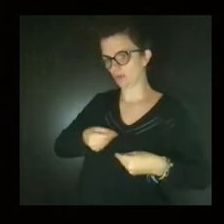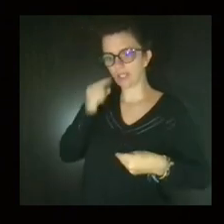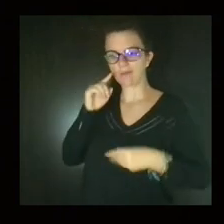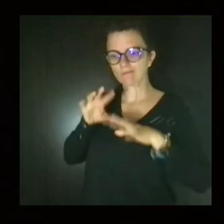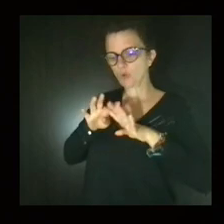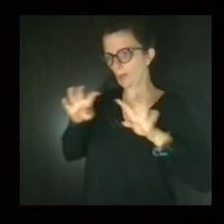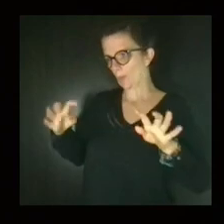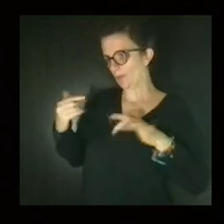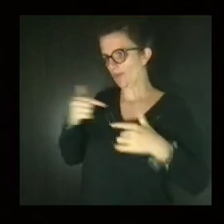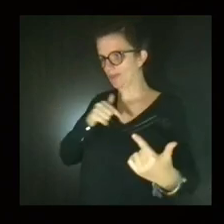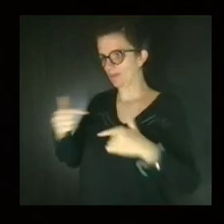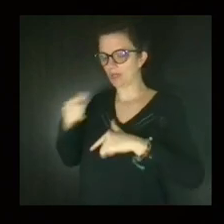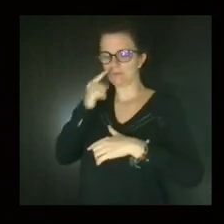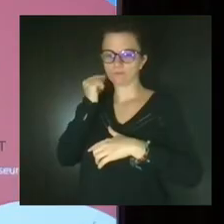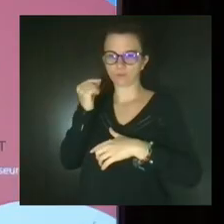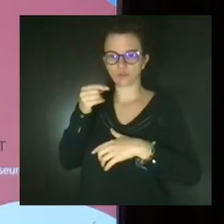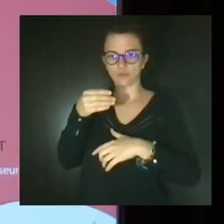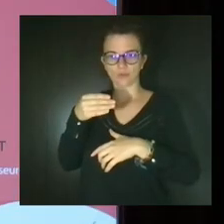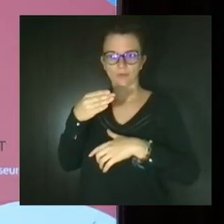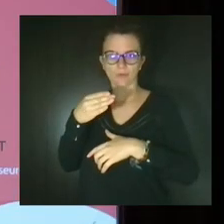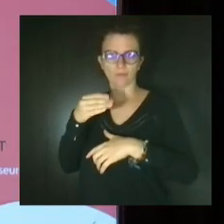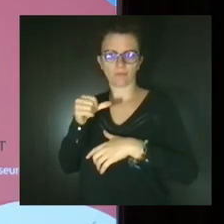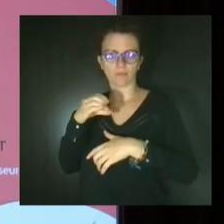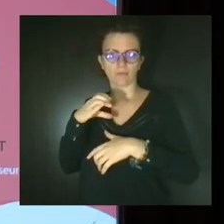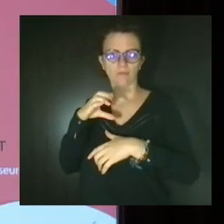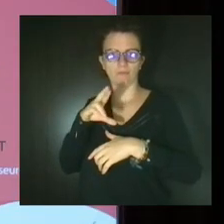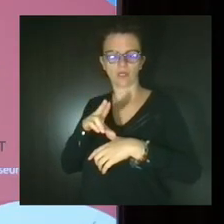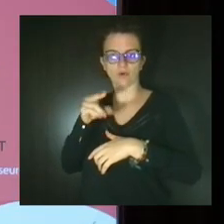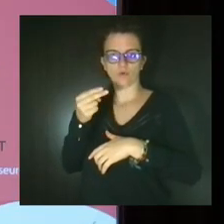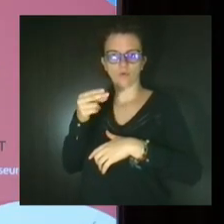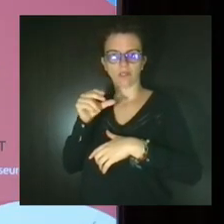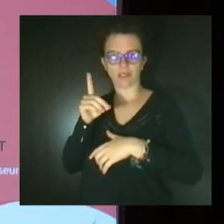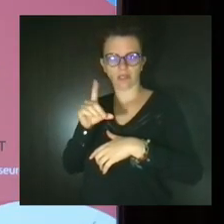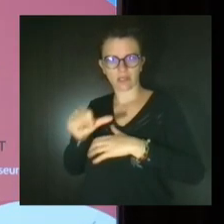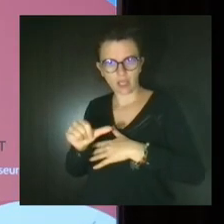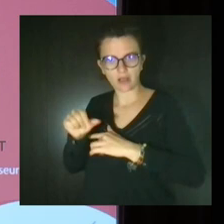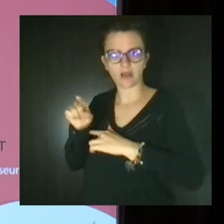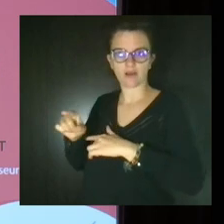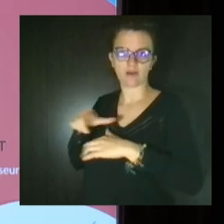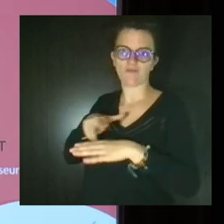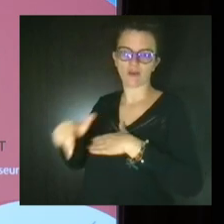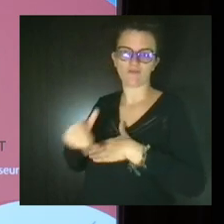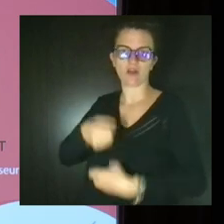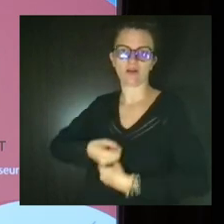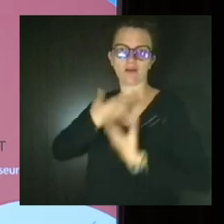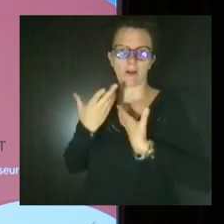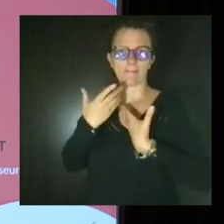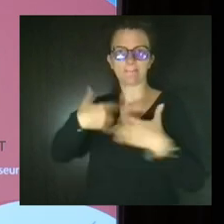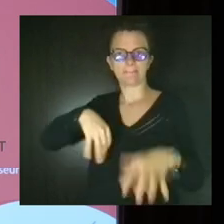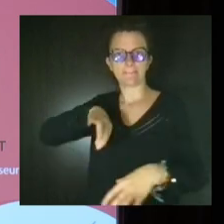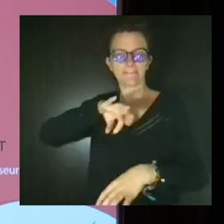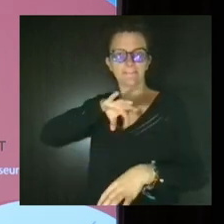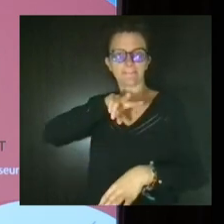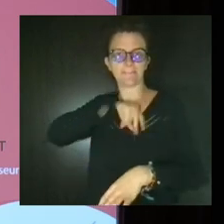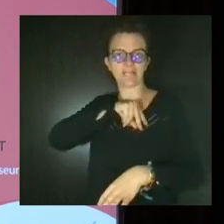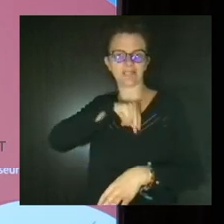ronde Monsieur Trésor Makunda, auquel je vais céder la parole dans un instant, qui est médaillé de bronze aux